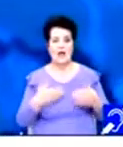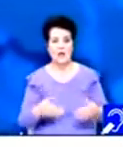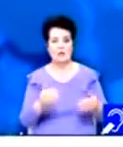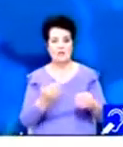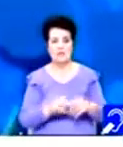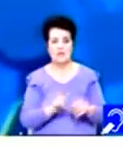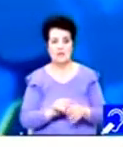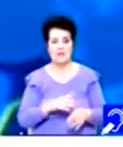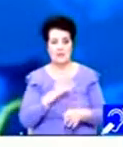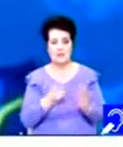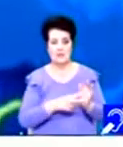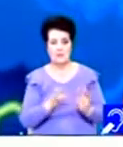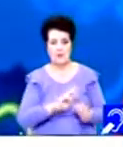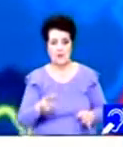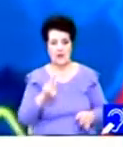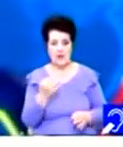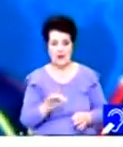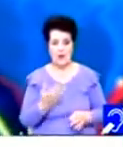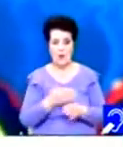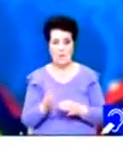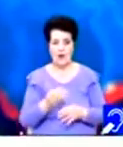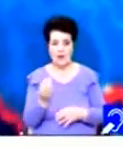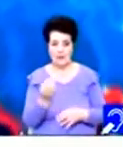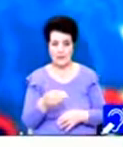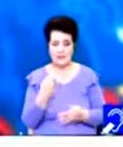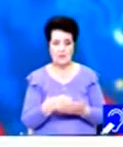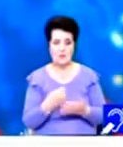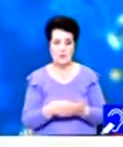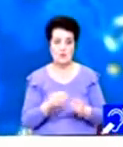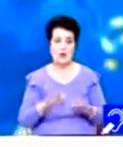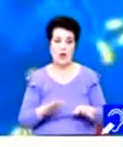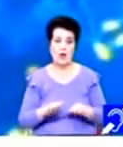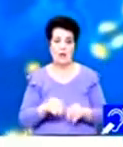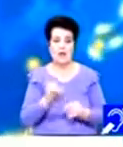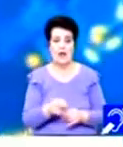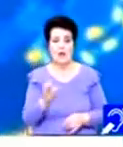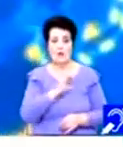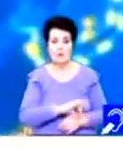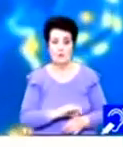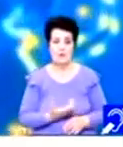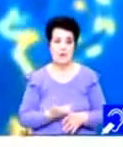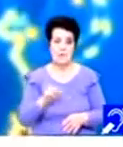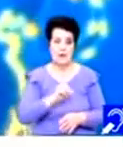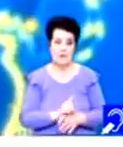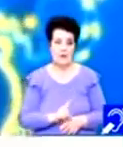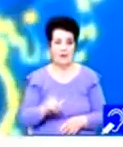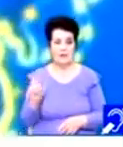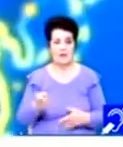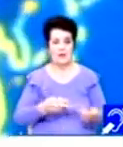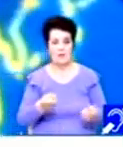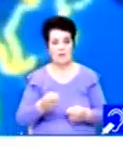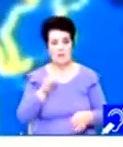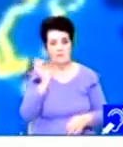1,7 milioane de lei. O parte din bani au fost alocați din bugetul local, iar contribuția cea mai mare a venit de la